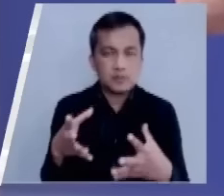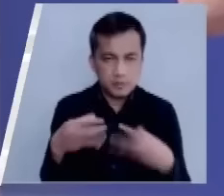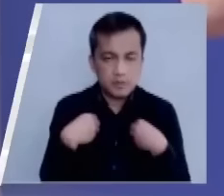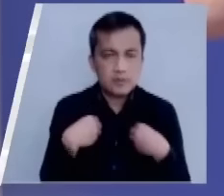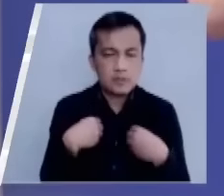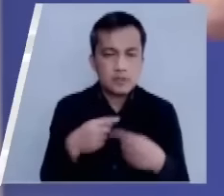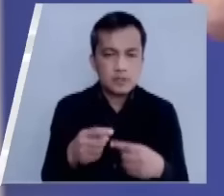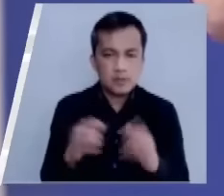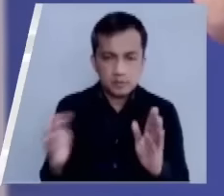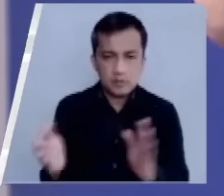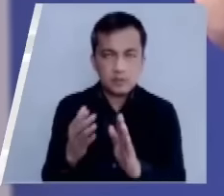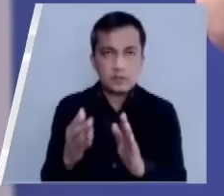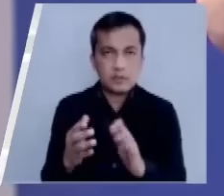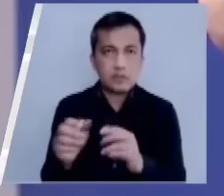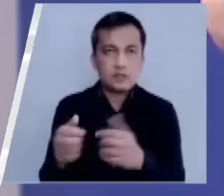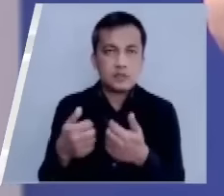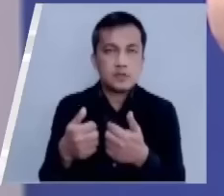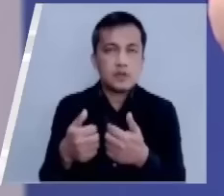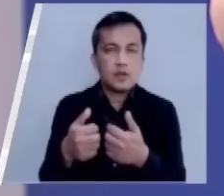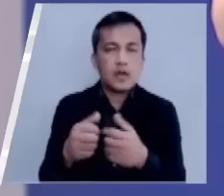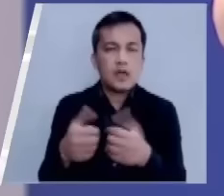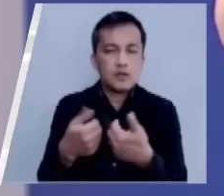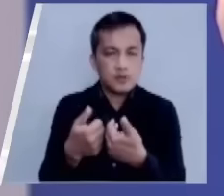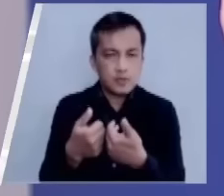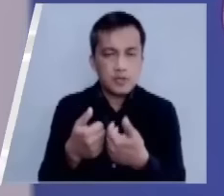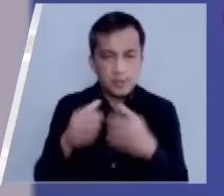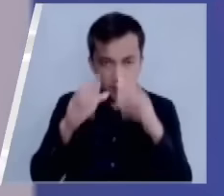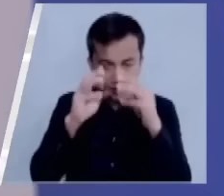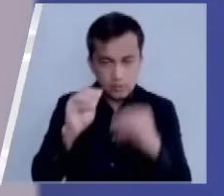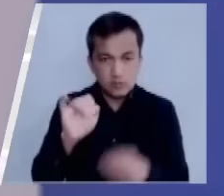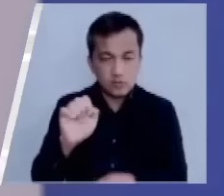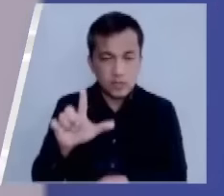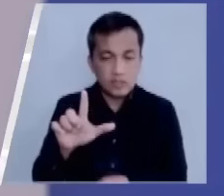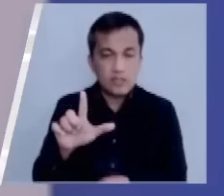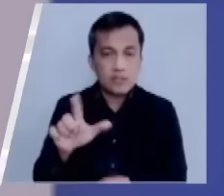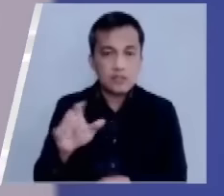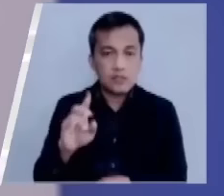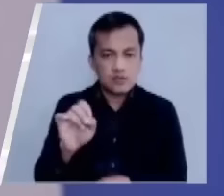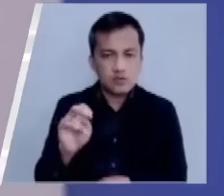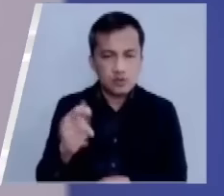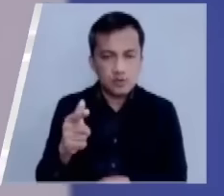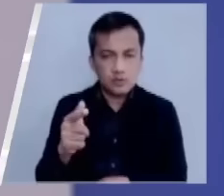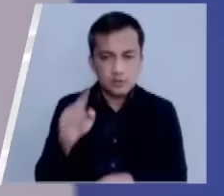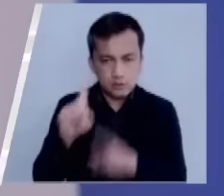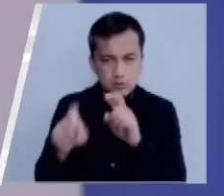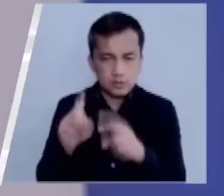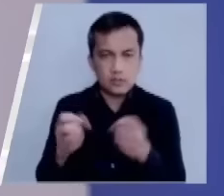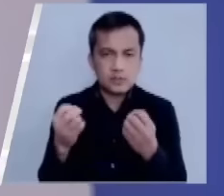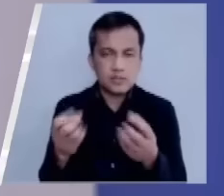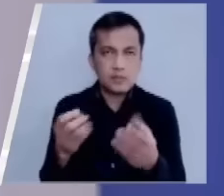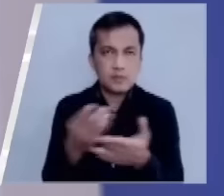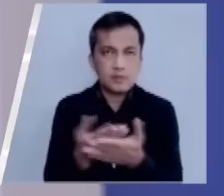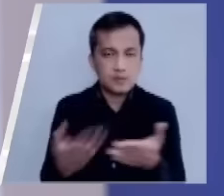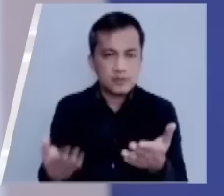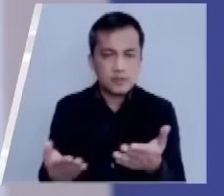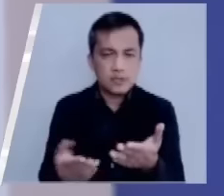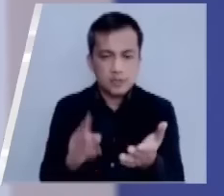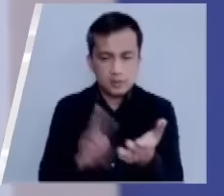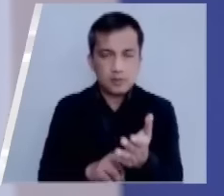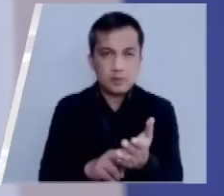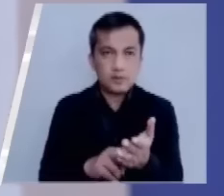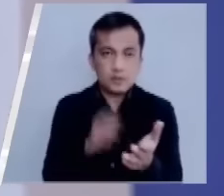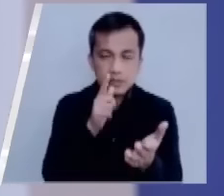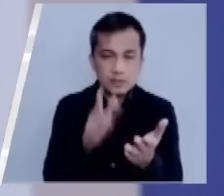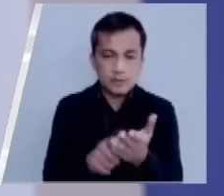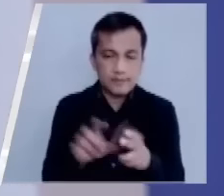karelasyon niyang si Sual Mayor Dong Kalugay na nausisa sa pagdami ng ari-arian at dumagda sa waiver para buksan ang